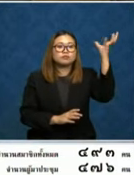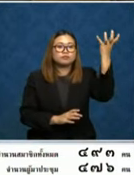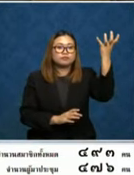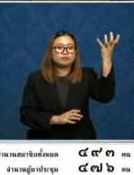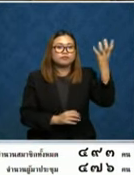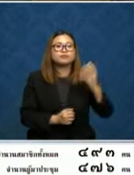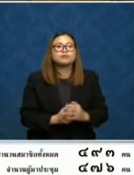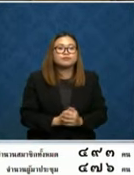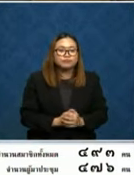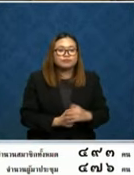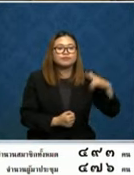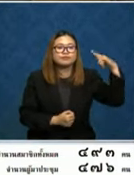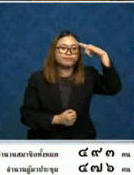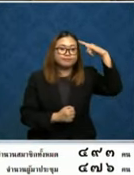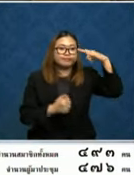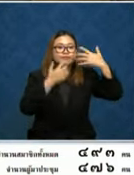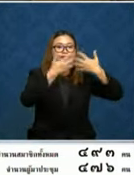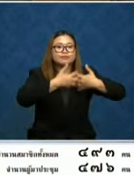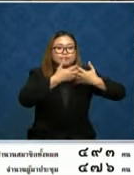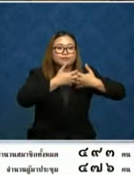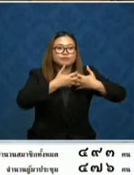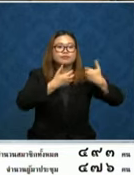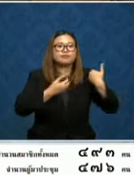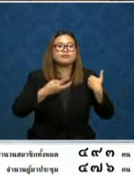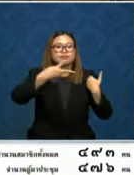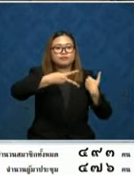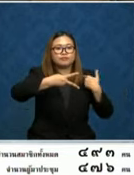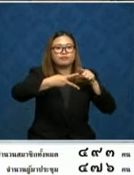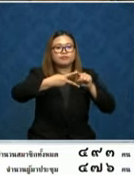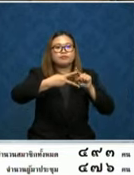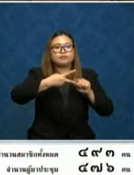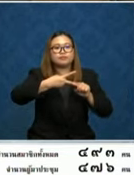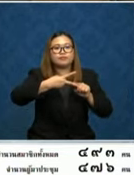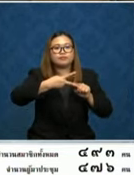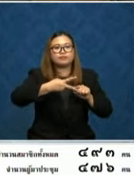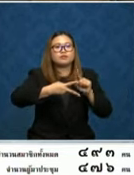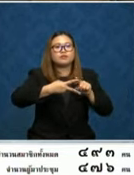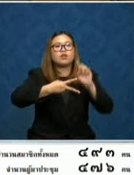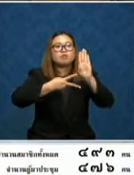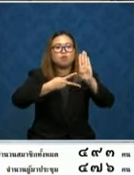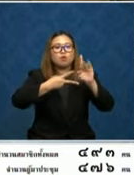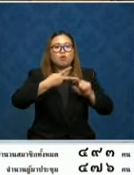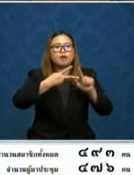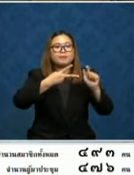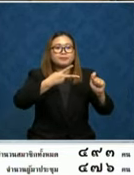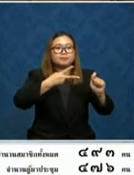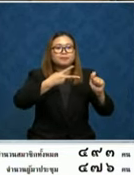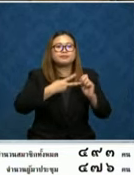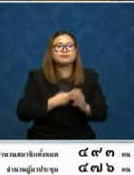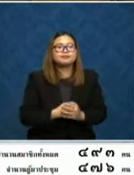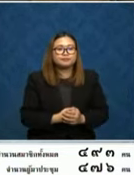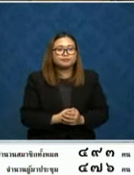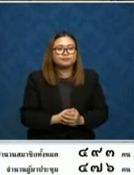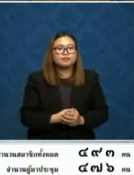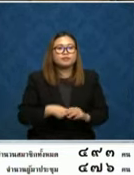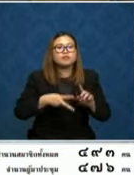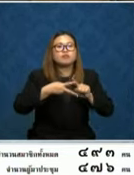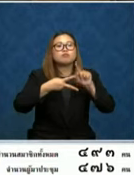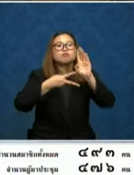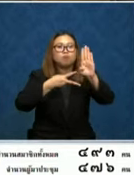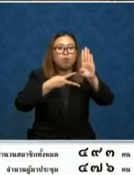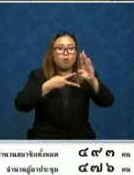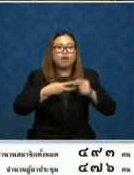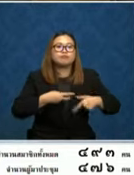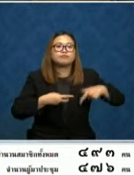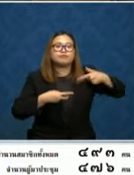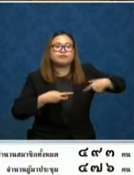ธานครับมีอยู่แค่2ชนิดครับไม่โบอิ้งก็แอร์บัสแอร์บัสก็ผลิตในประเทศฝรั่งเศสครับท่าน